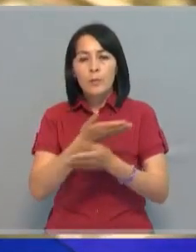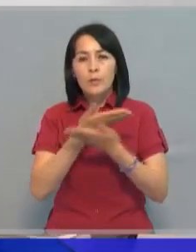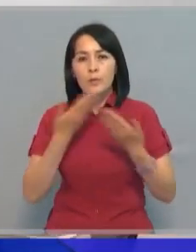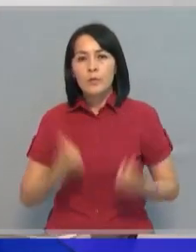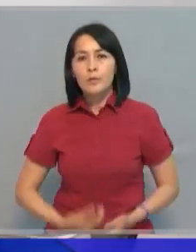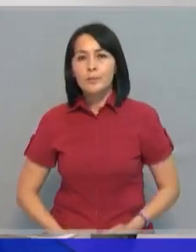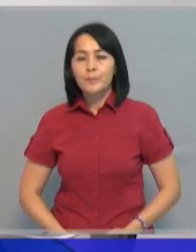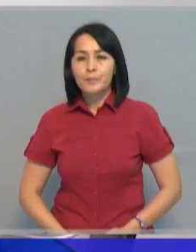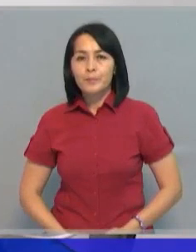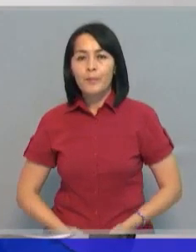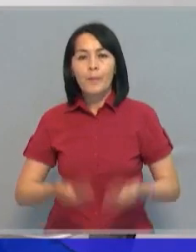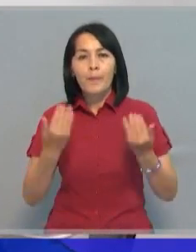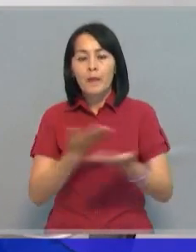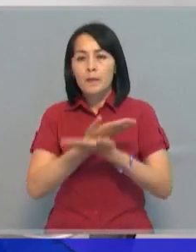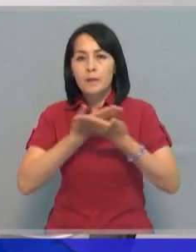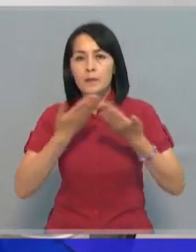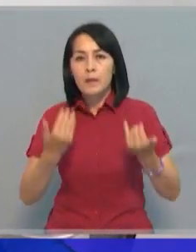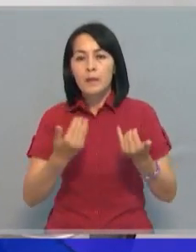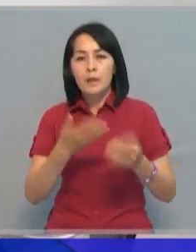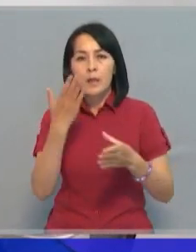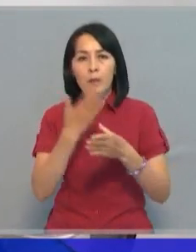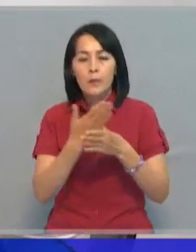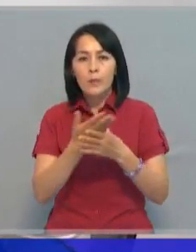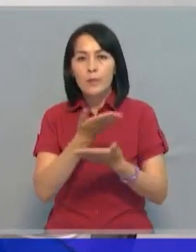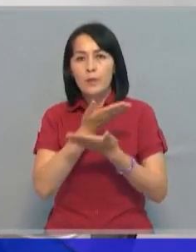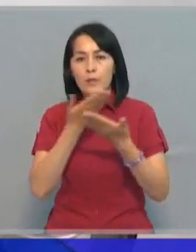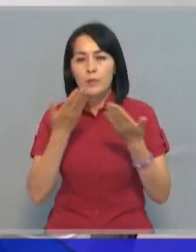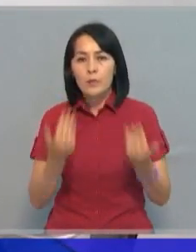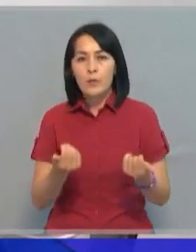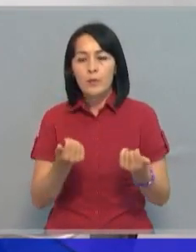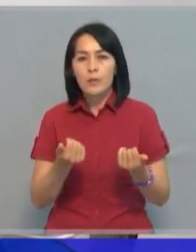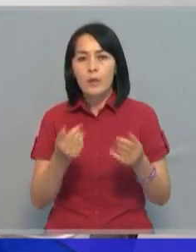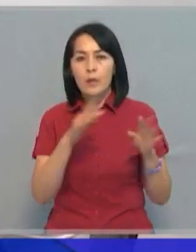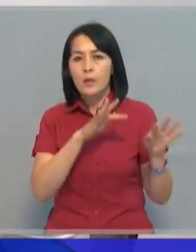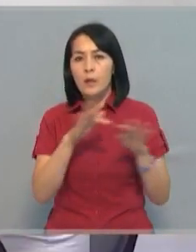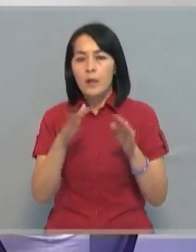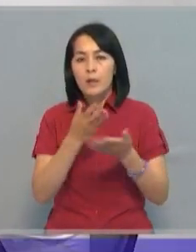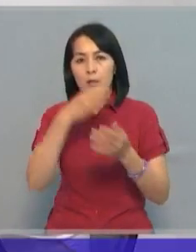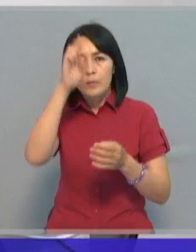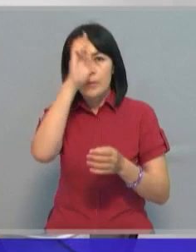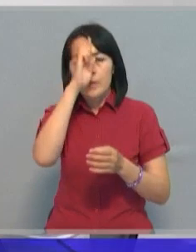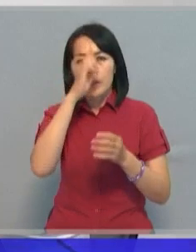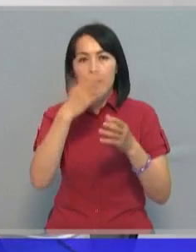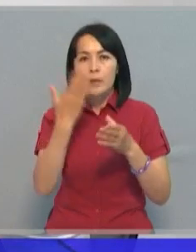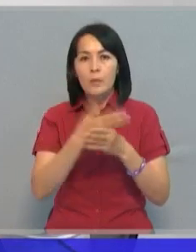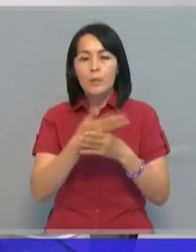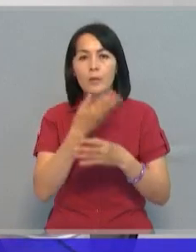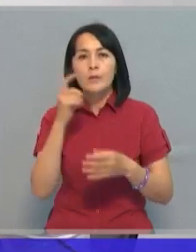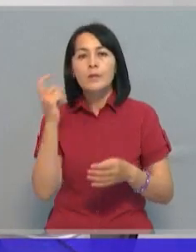дейді. Бұған ешқандай қолдау шаралар көрсетілмеген, мемлекеттік қолдау. Шаруаларға